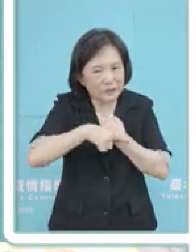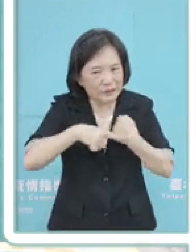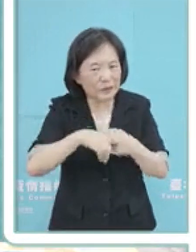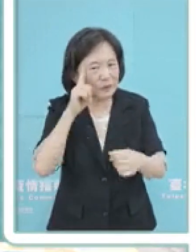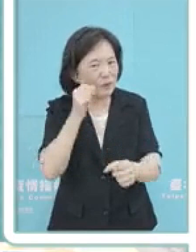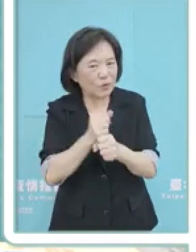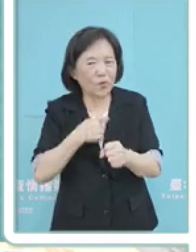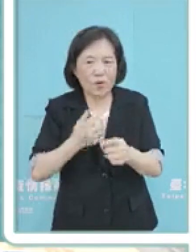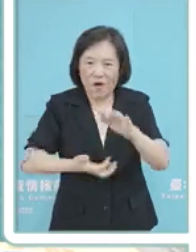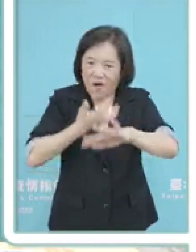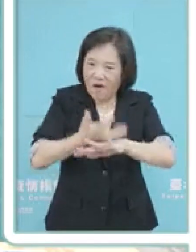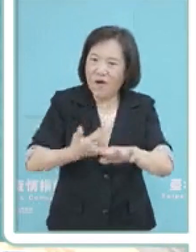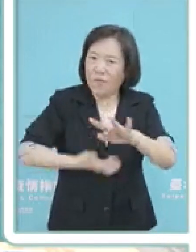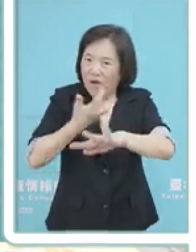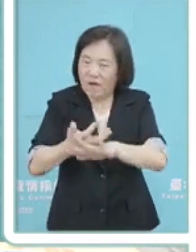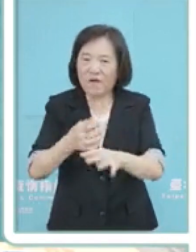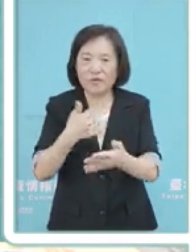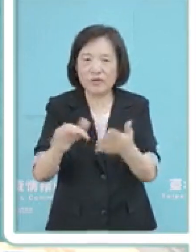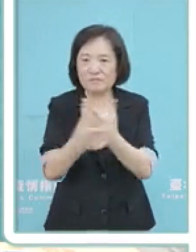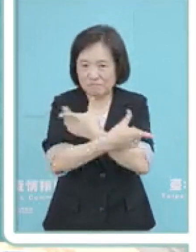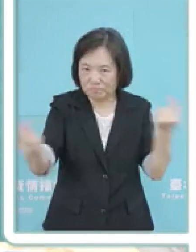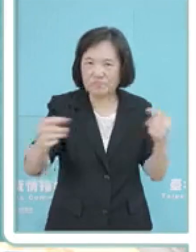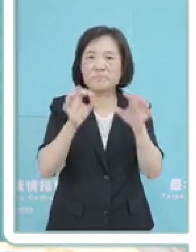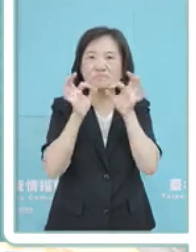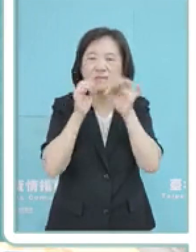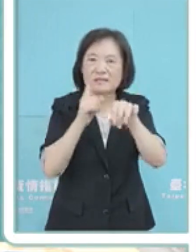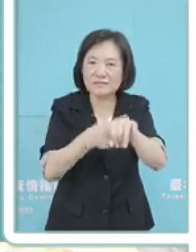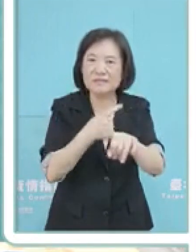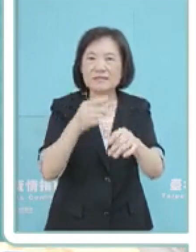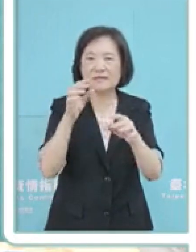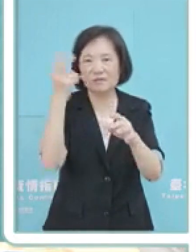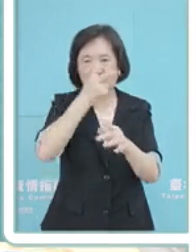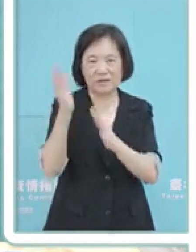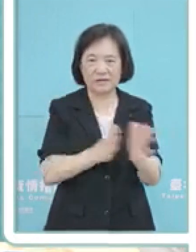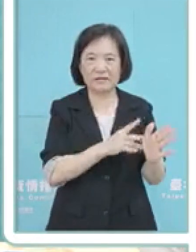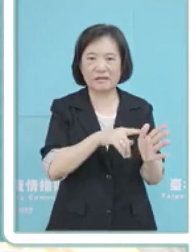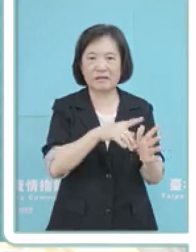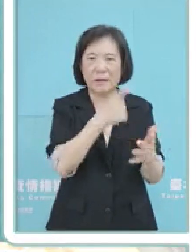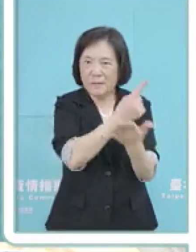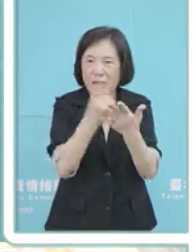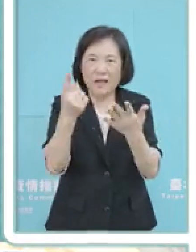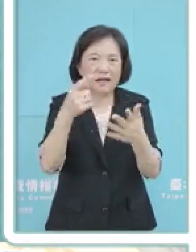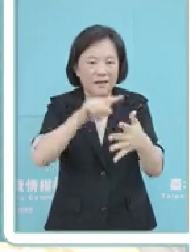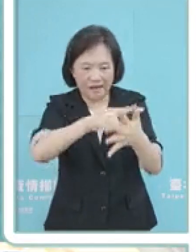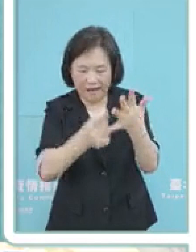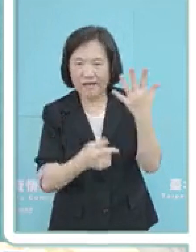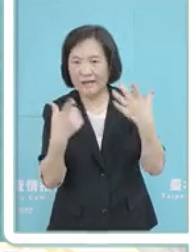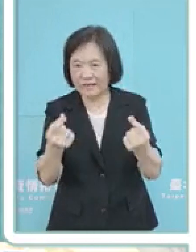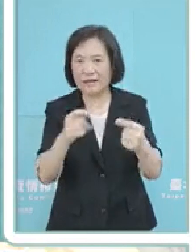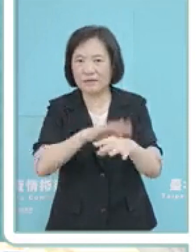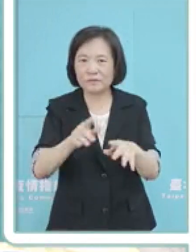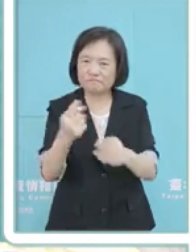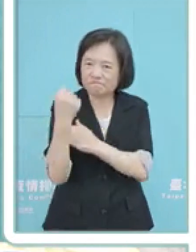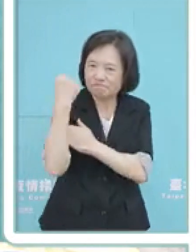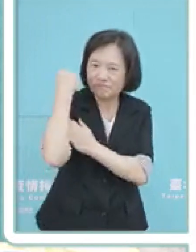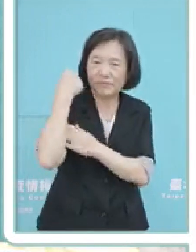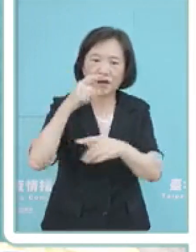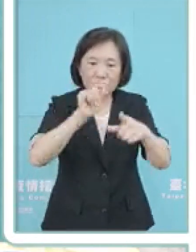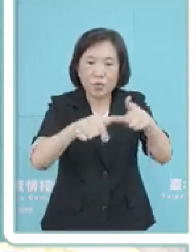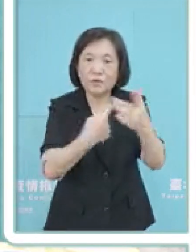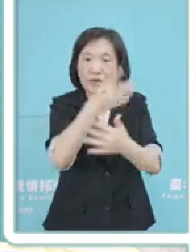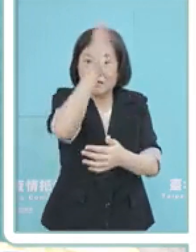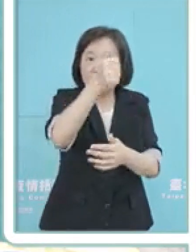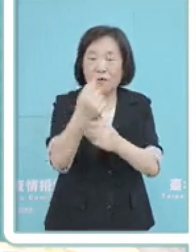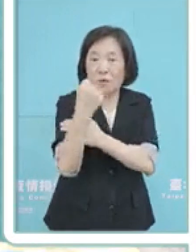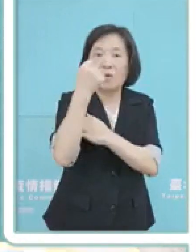多做一点，这叫全面品质管理，这家公司就会变得非常好。所以哈，不是只有公司，是不是只有董事